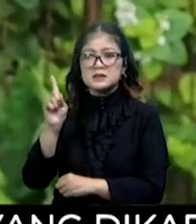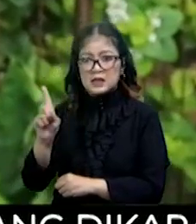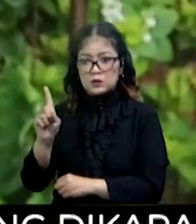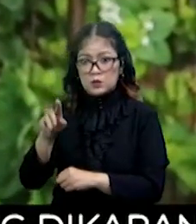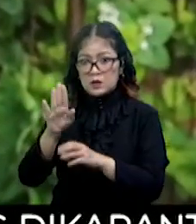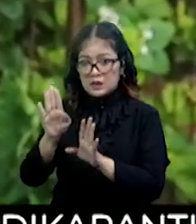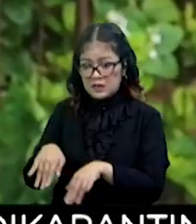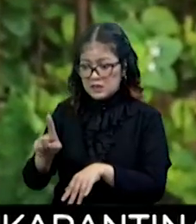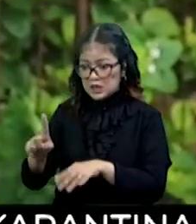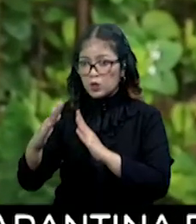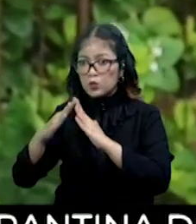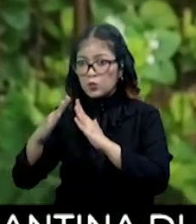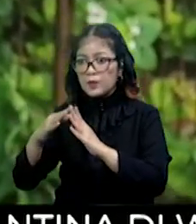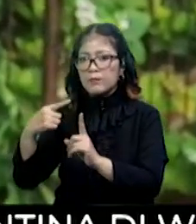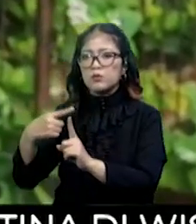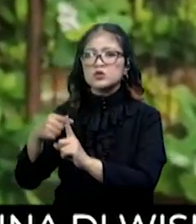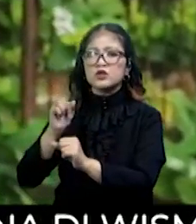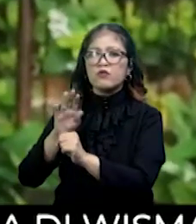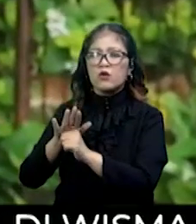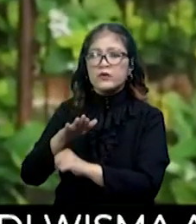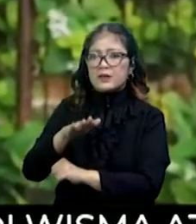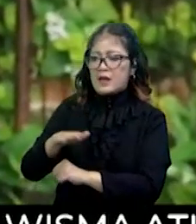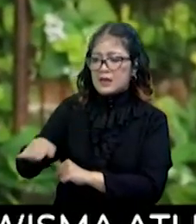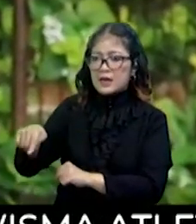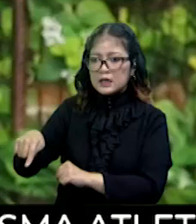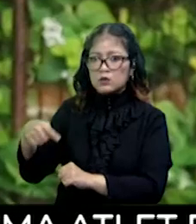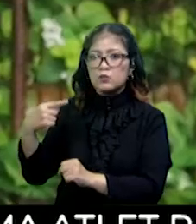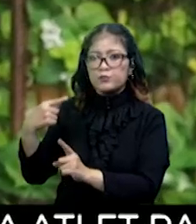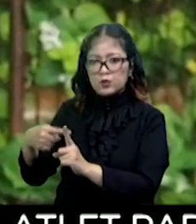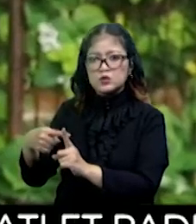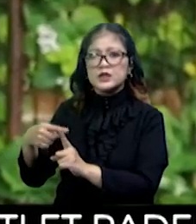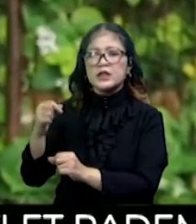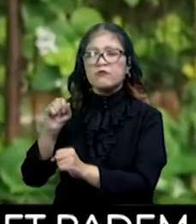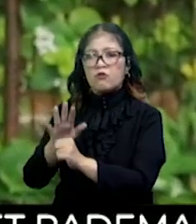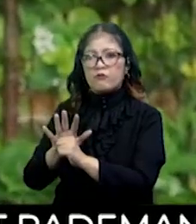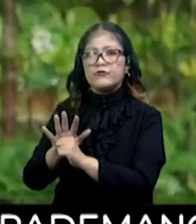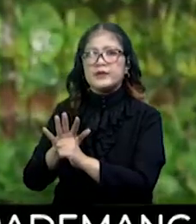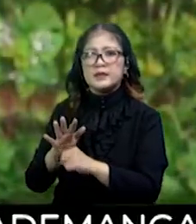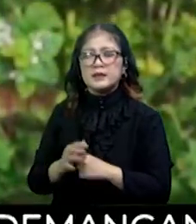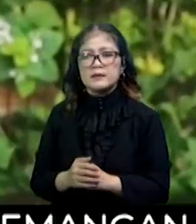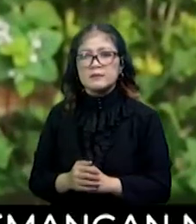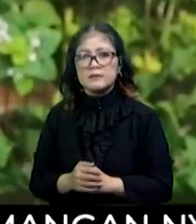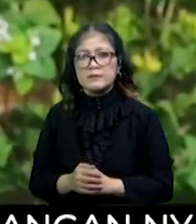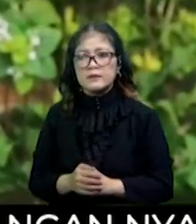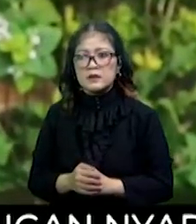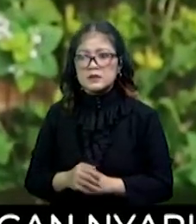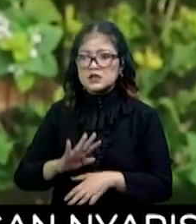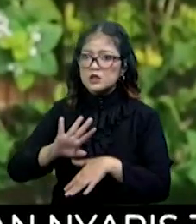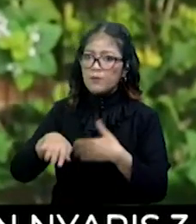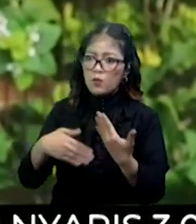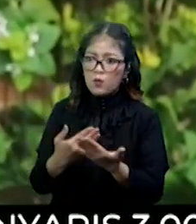si anak dilakukan tes juga oleh orang tuanya ternyata positif. Makanya semuanya hasilnya